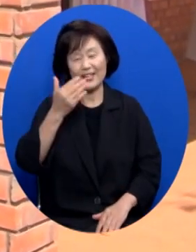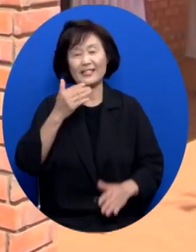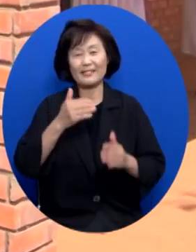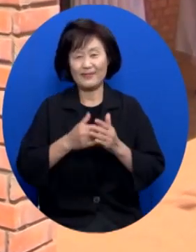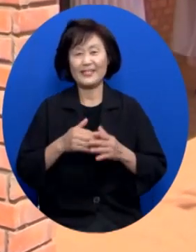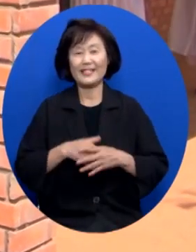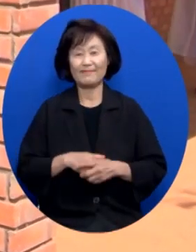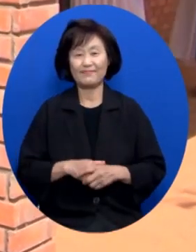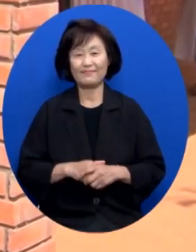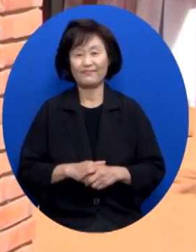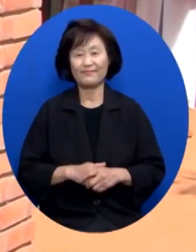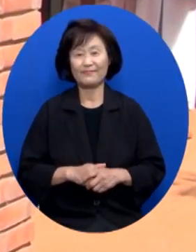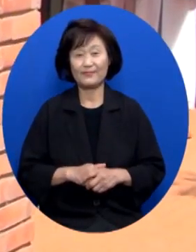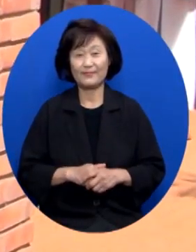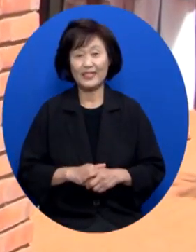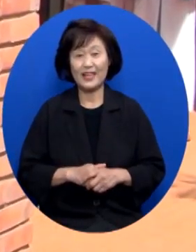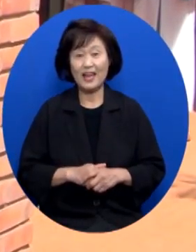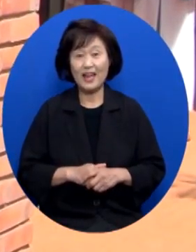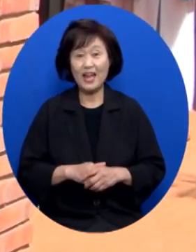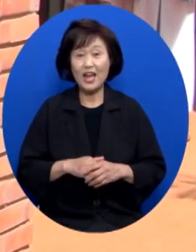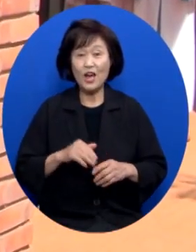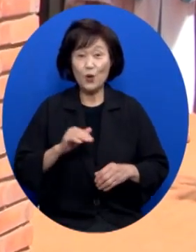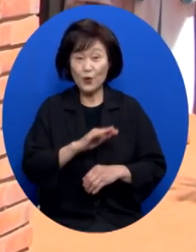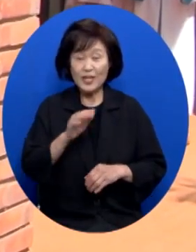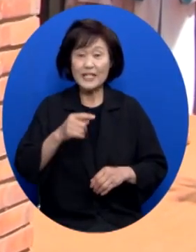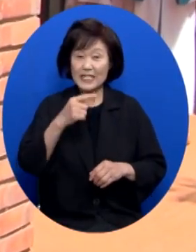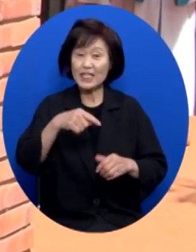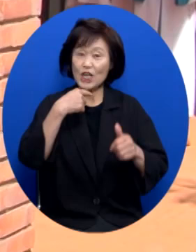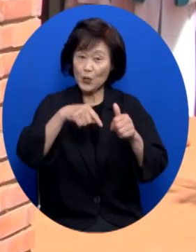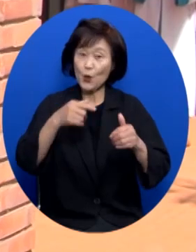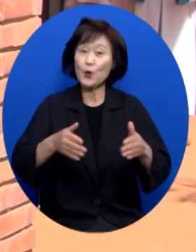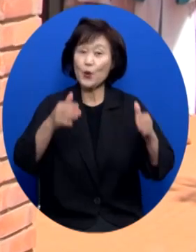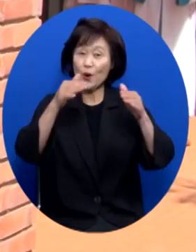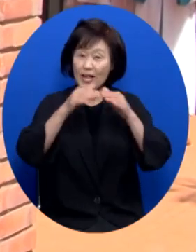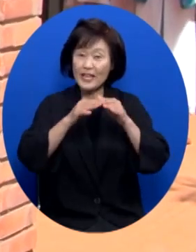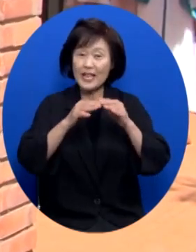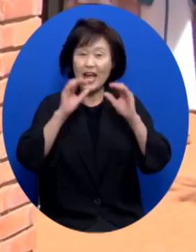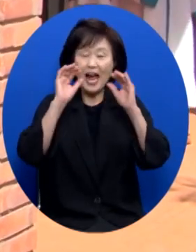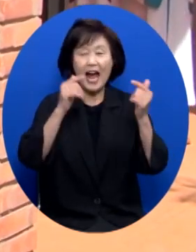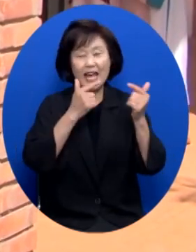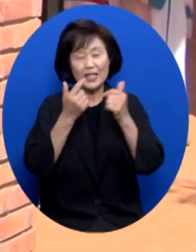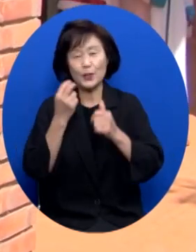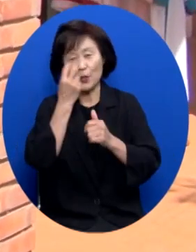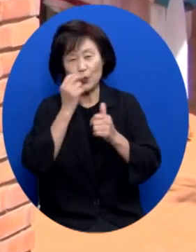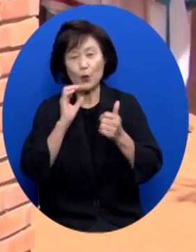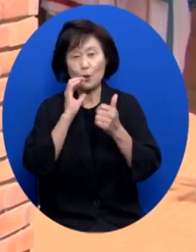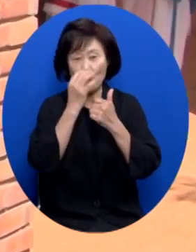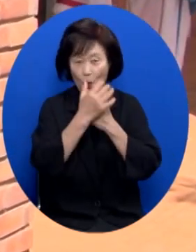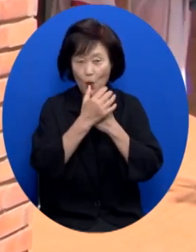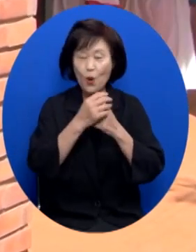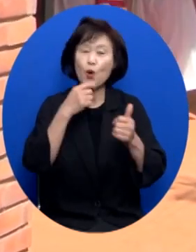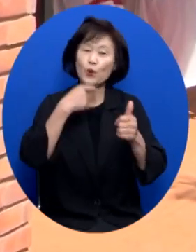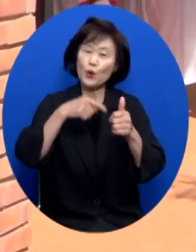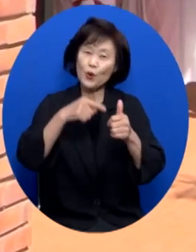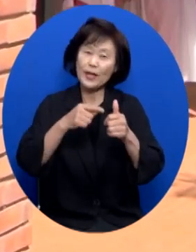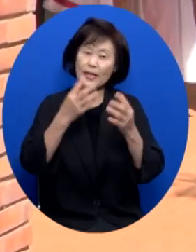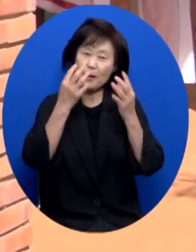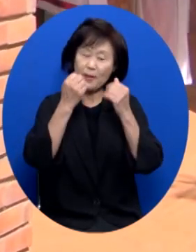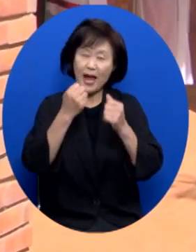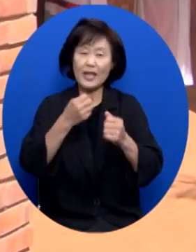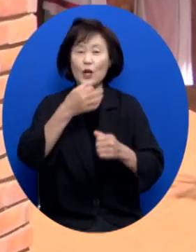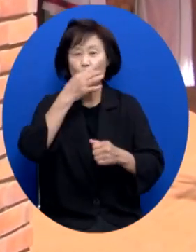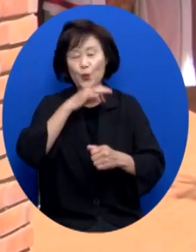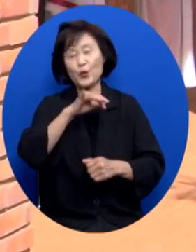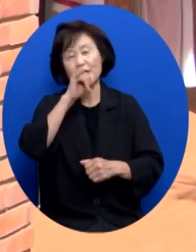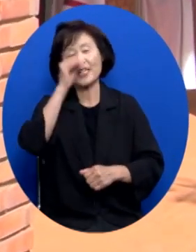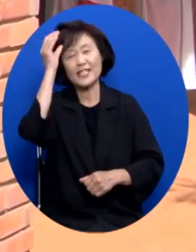the childhood. So we hope this center will help very much to care for our young children,